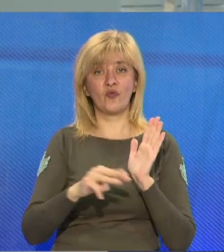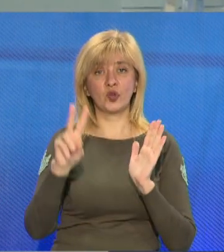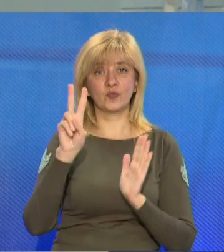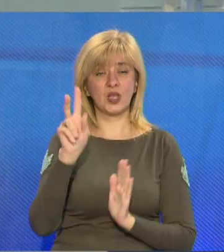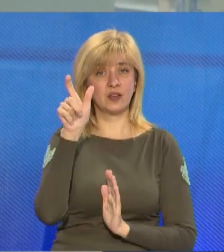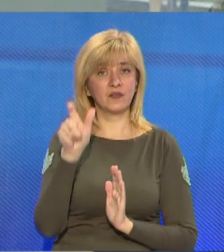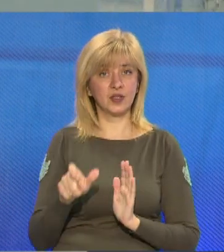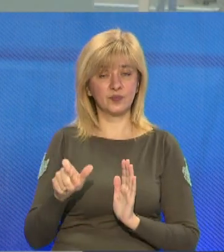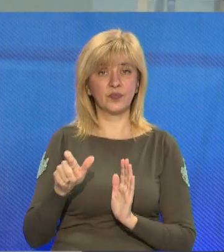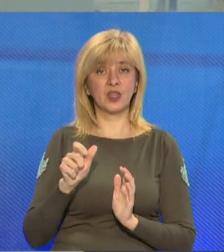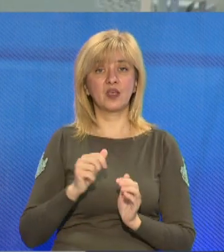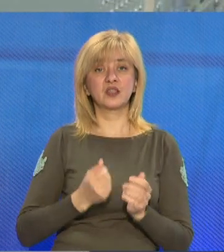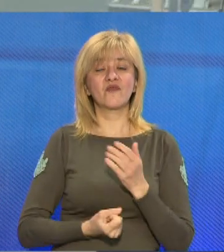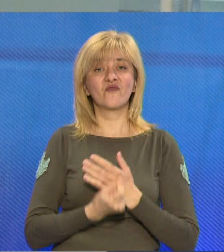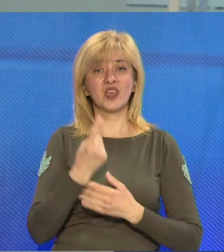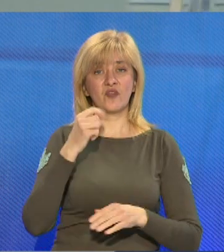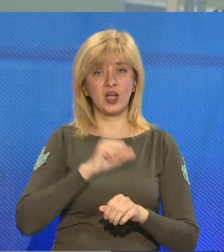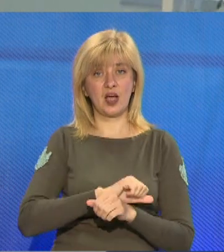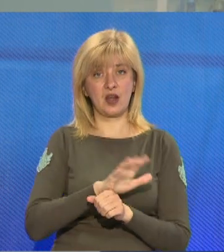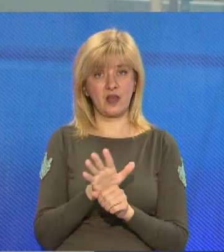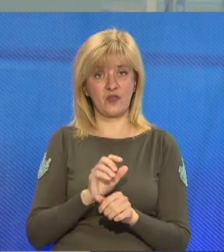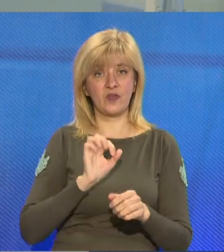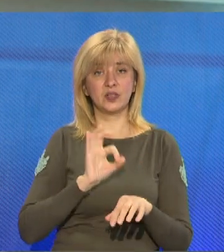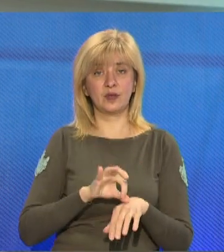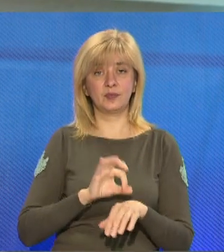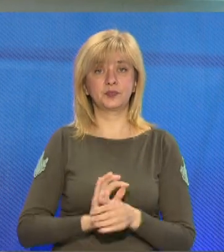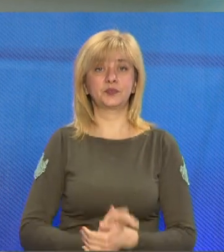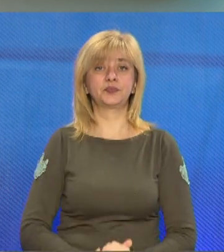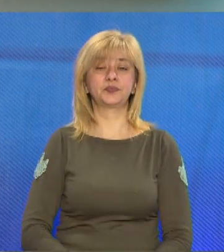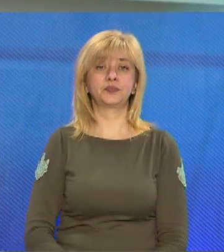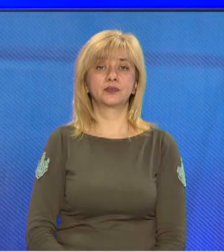4482 пацыента з выяўленай каронавіруснай інфекцыяй.